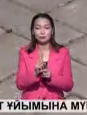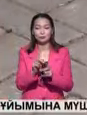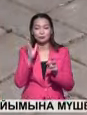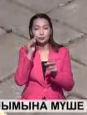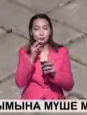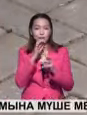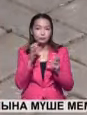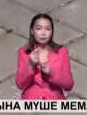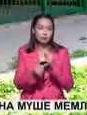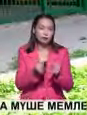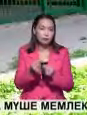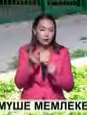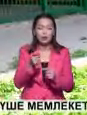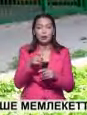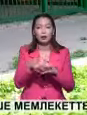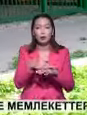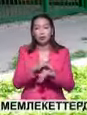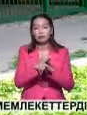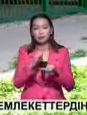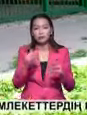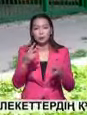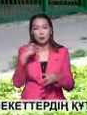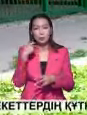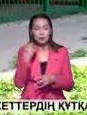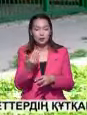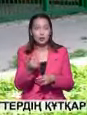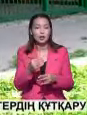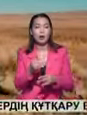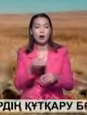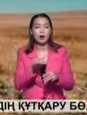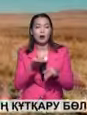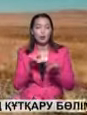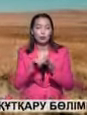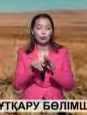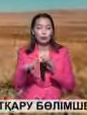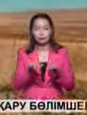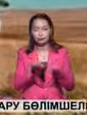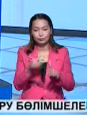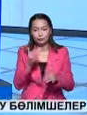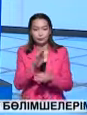оны халықаралық деңгейде танытуды президент іс басқармасы қарауына тапсырған болатын.